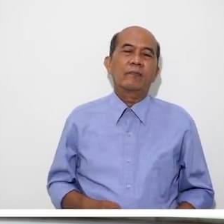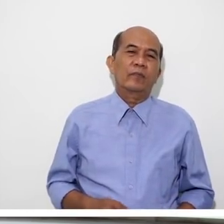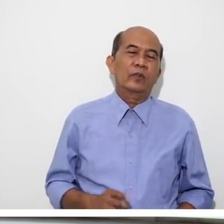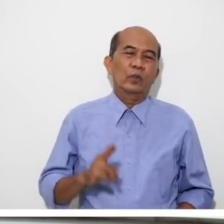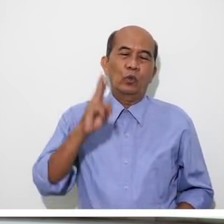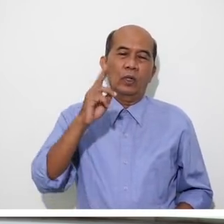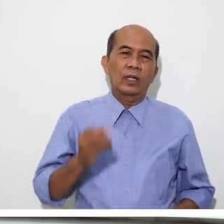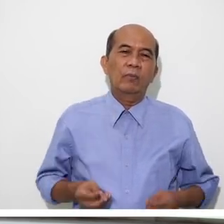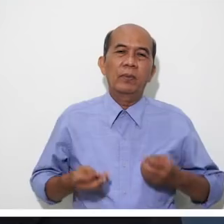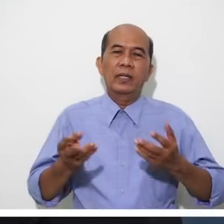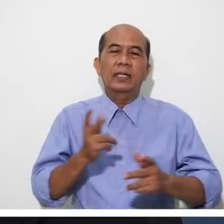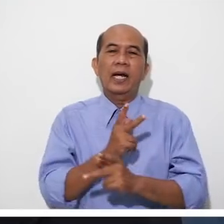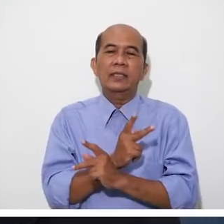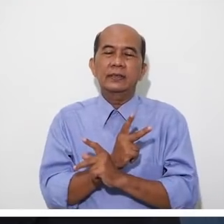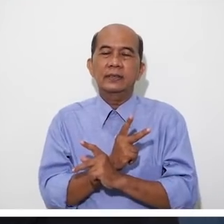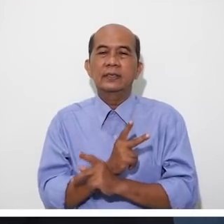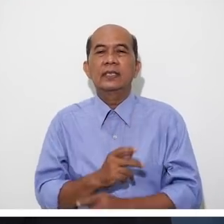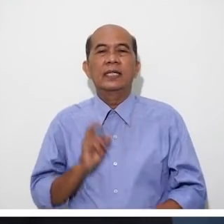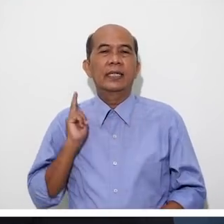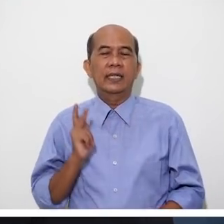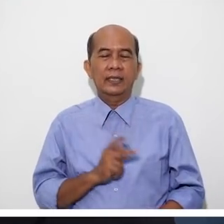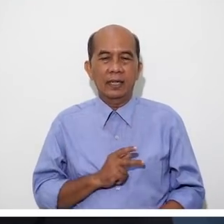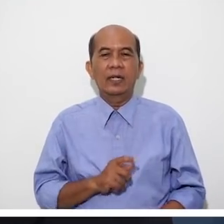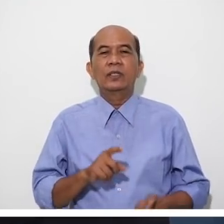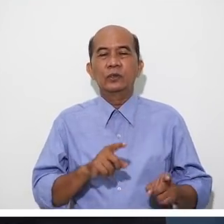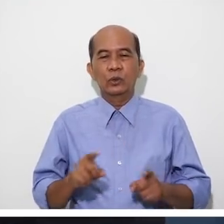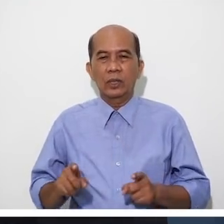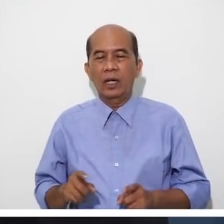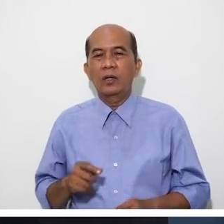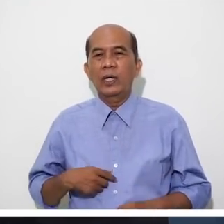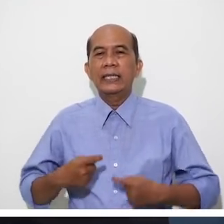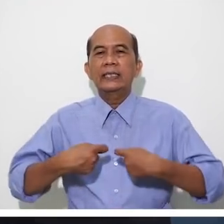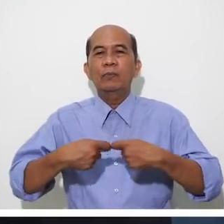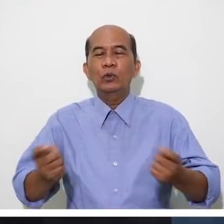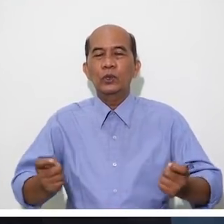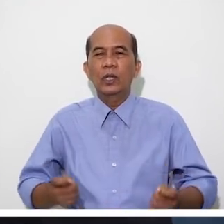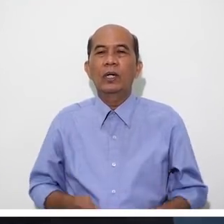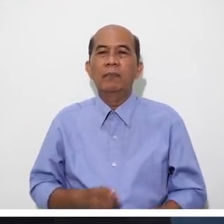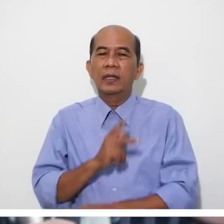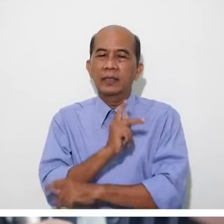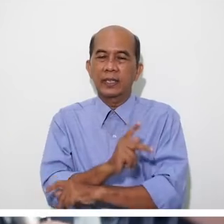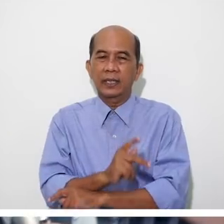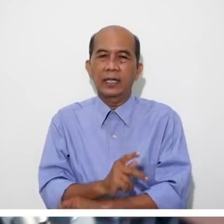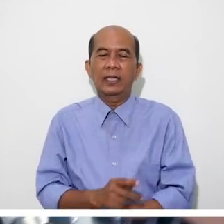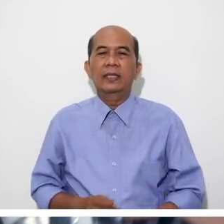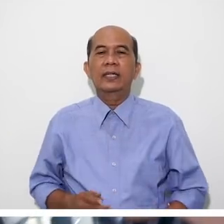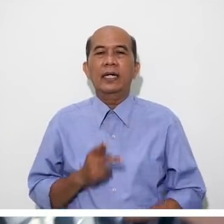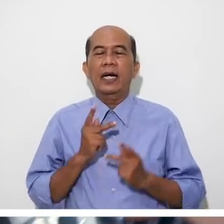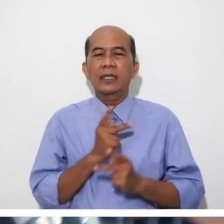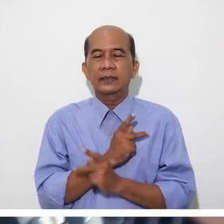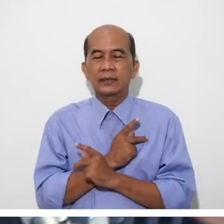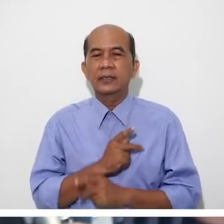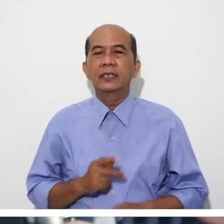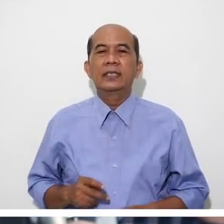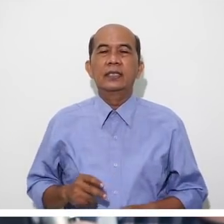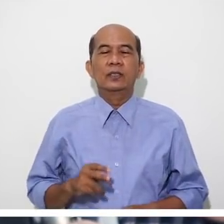kasih-Nya yang tanpa syarat, dan kita pun sebagai umat yang telah ditebus dapat mempraktikkan kasih tanpa syarat. Supaya apa? Supaya